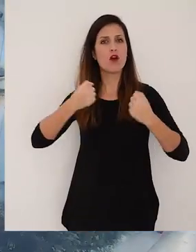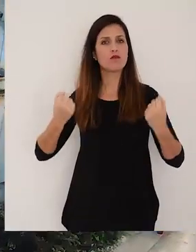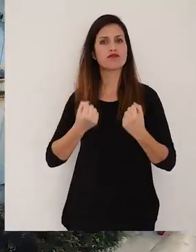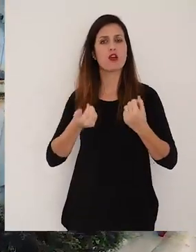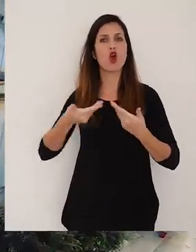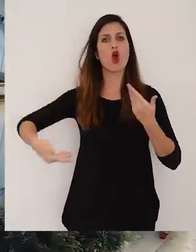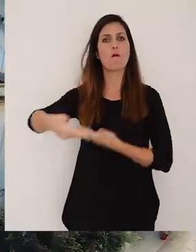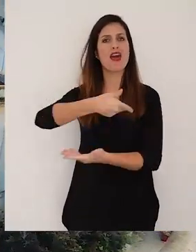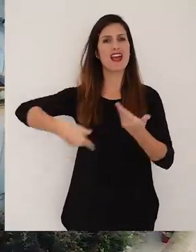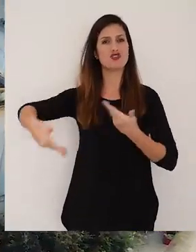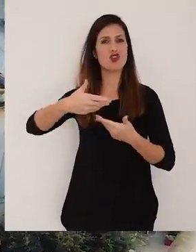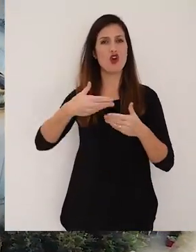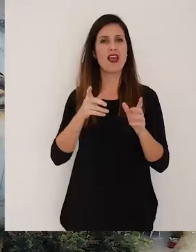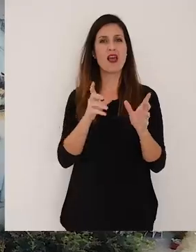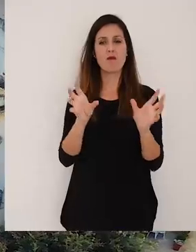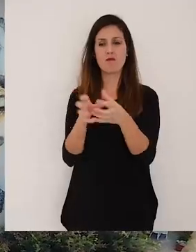i popoli del Mediterraneo.